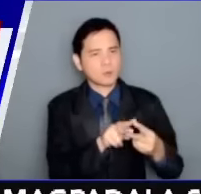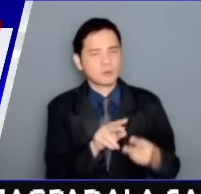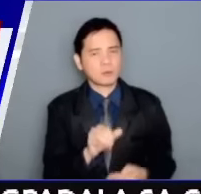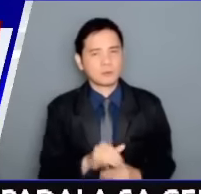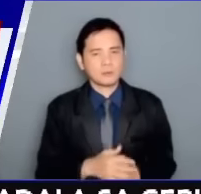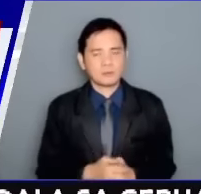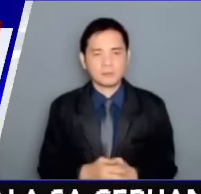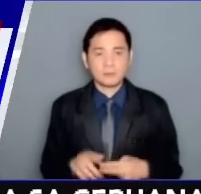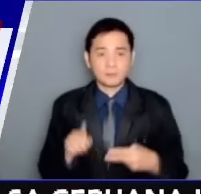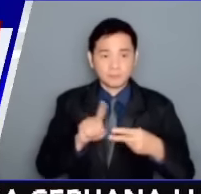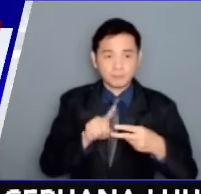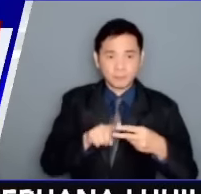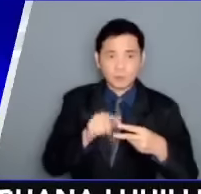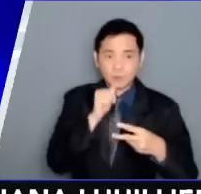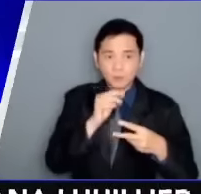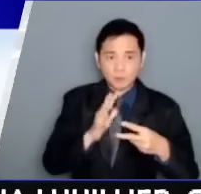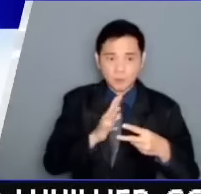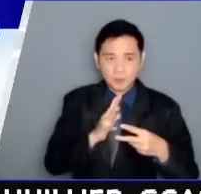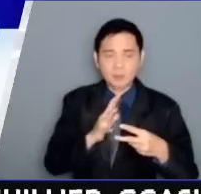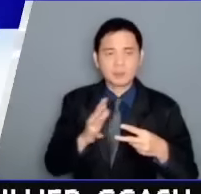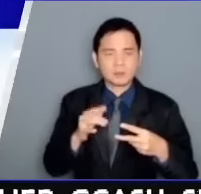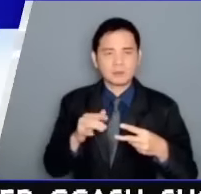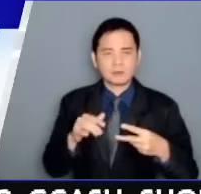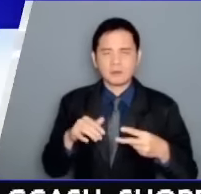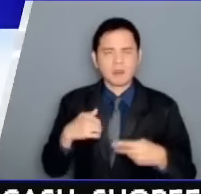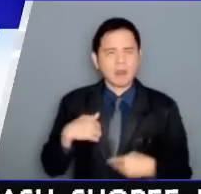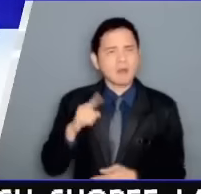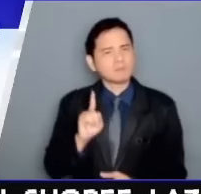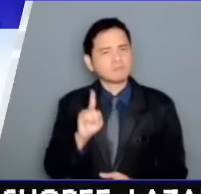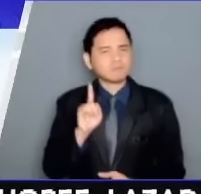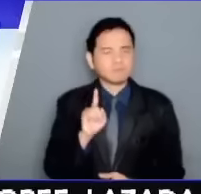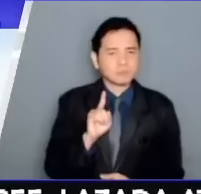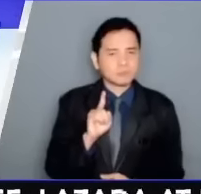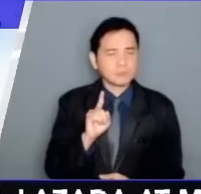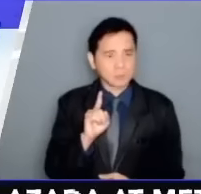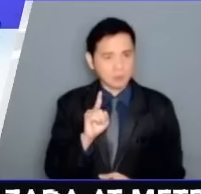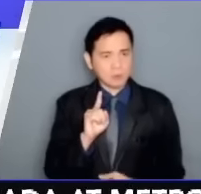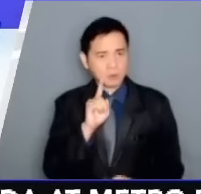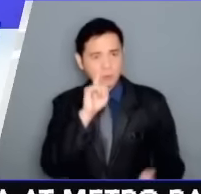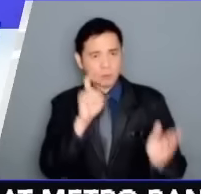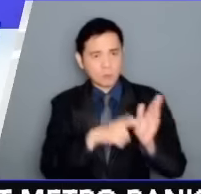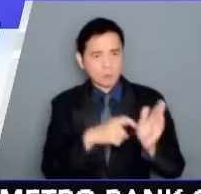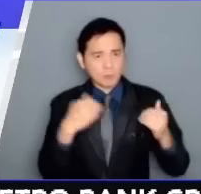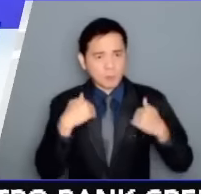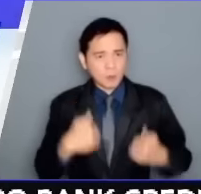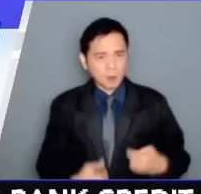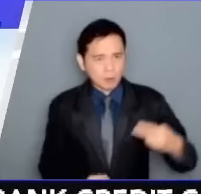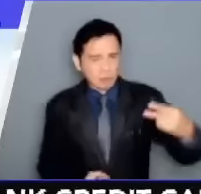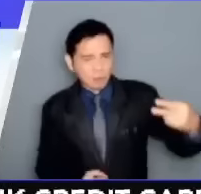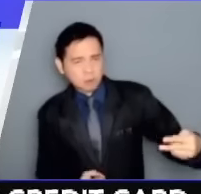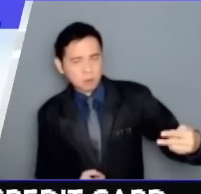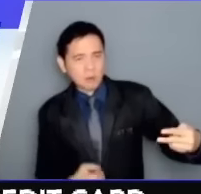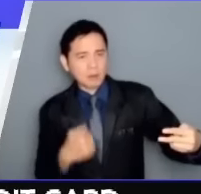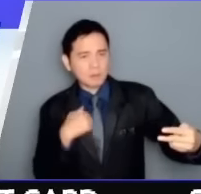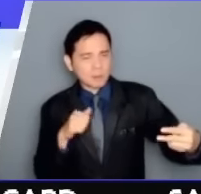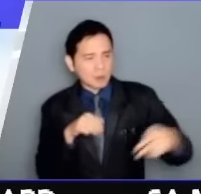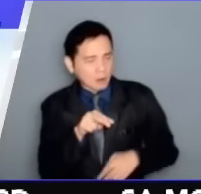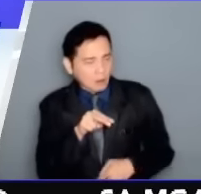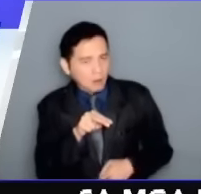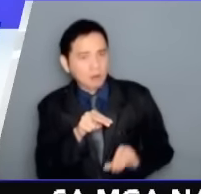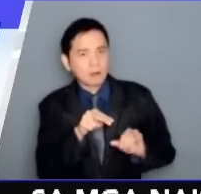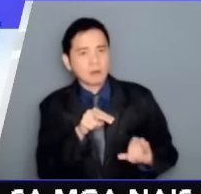ng tubig Pumunta ako doon nakita ko pong nakadapa saka munti ko po siya matapakan tungkol naman